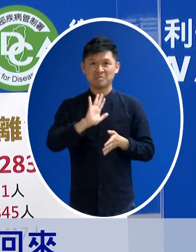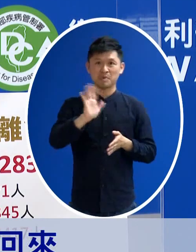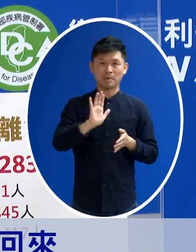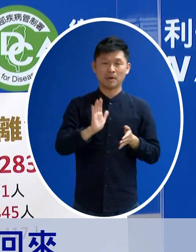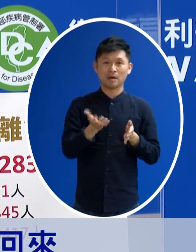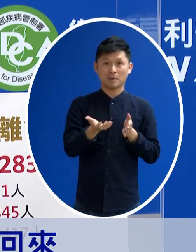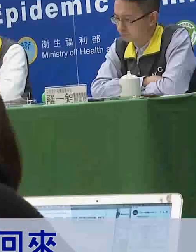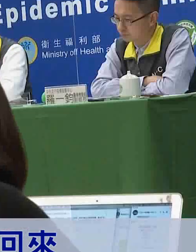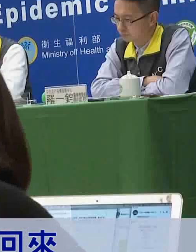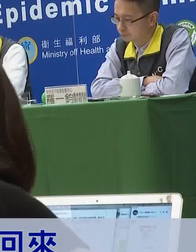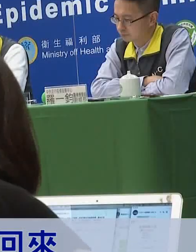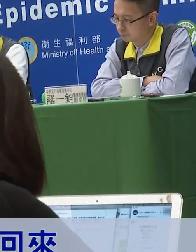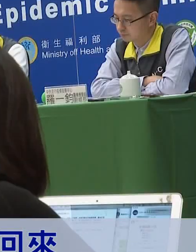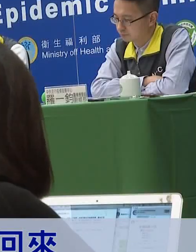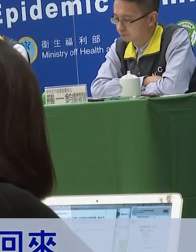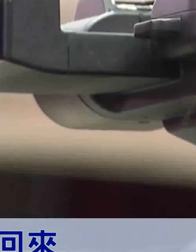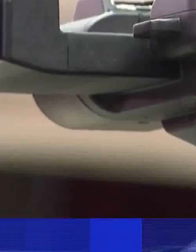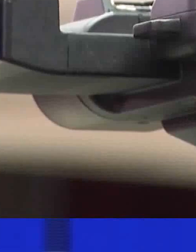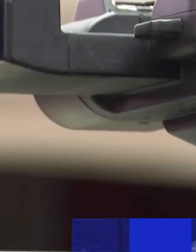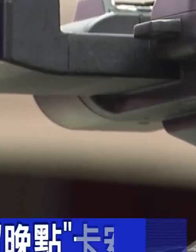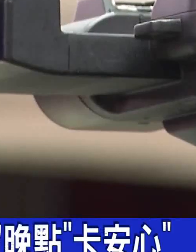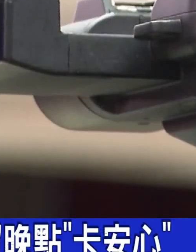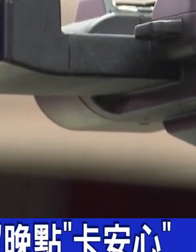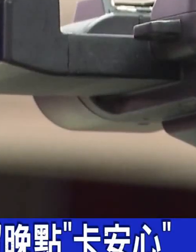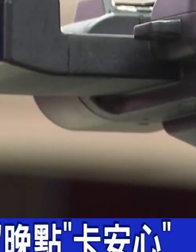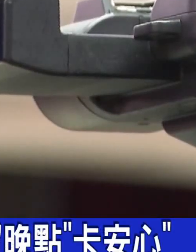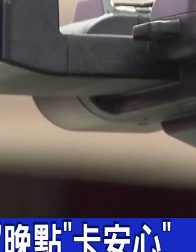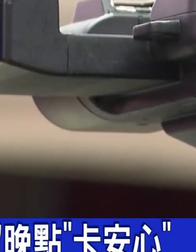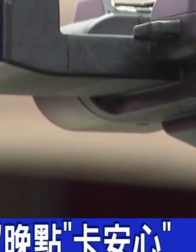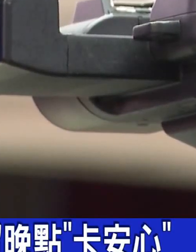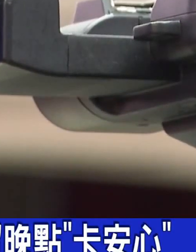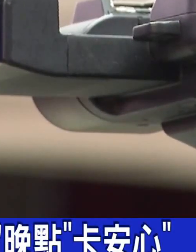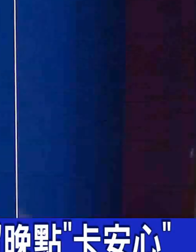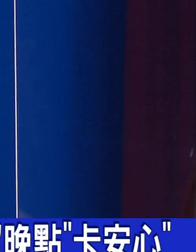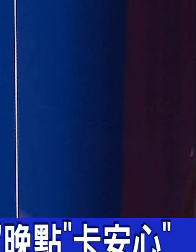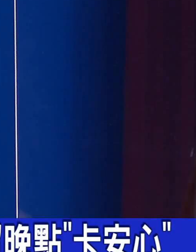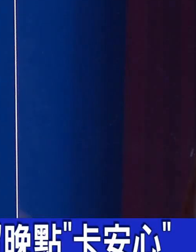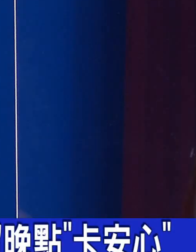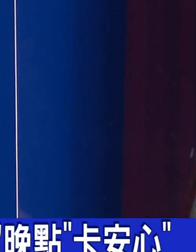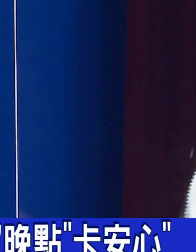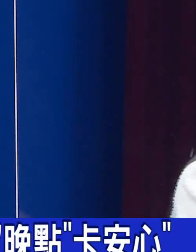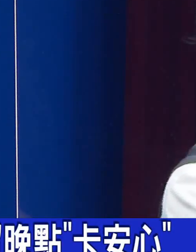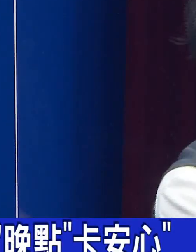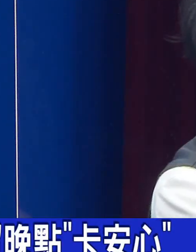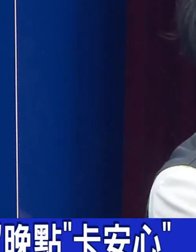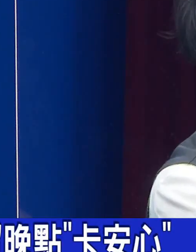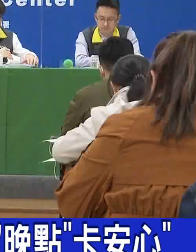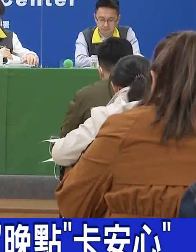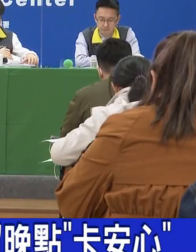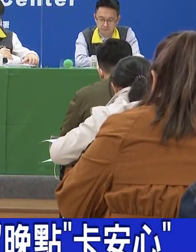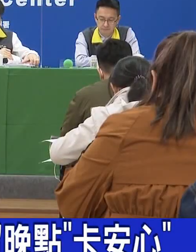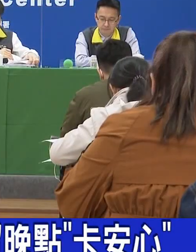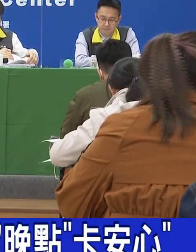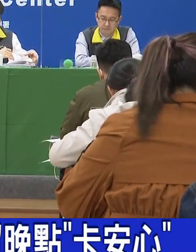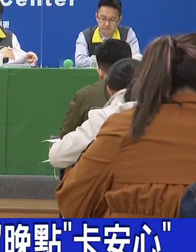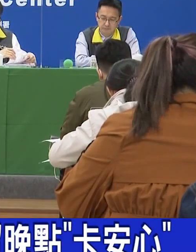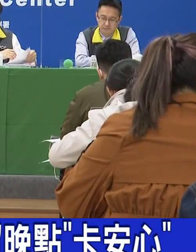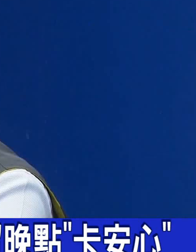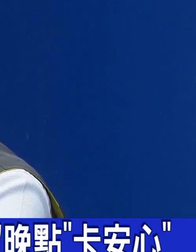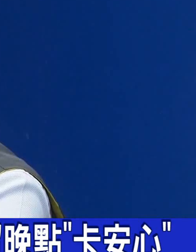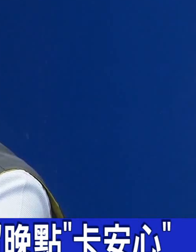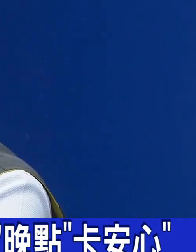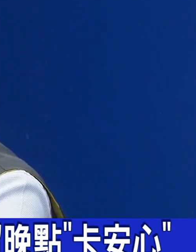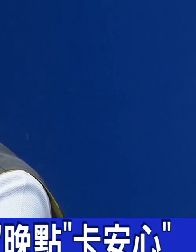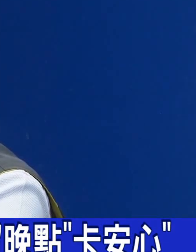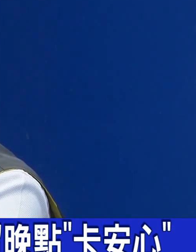恐怕又被叫回来。 就算连日加零，也放不下心，越晚走越没事，成了陈时中的小迷信。就快过年了，围